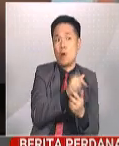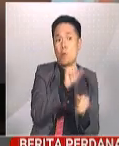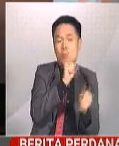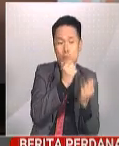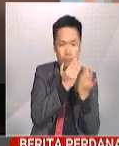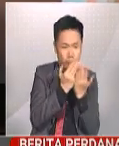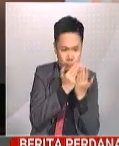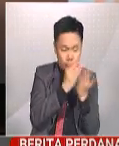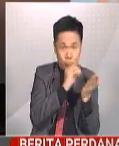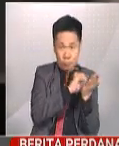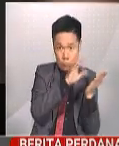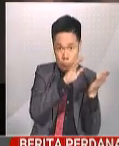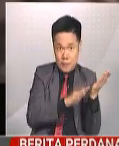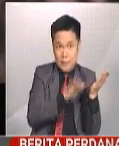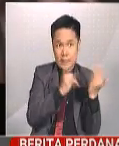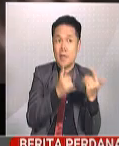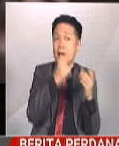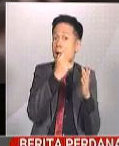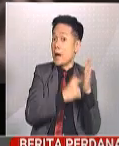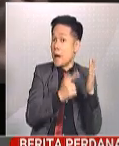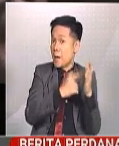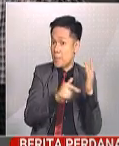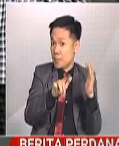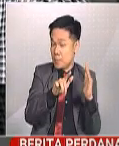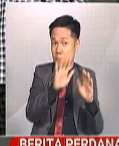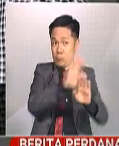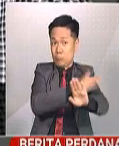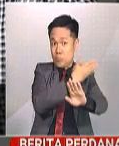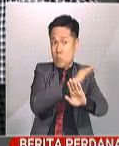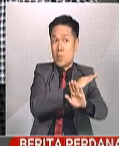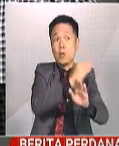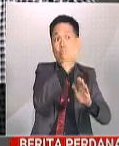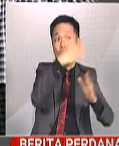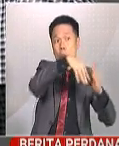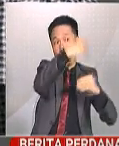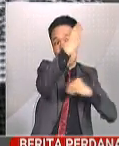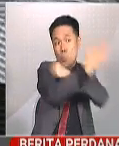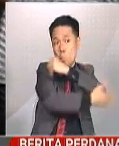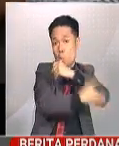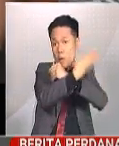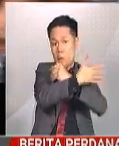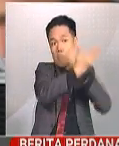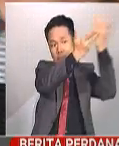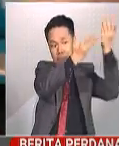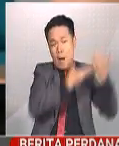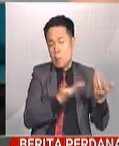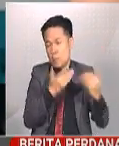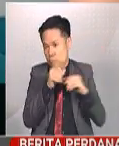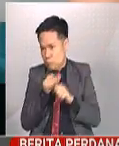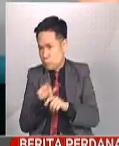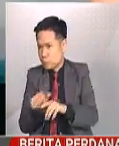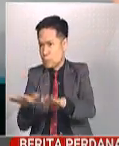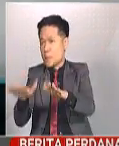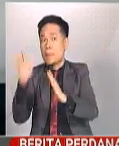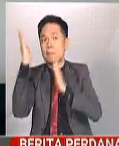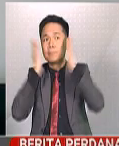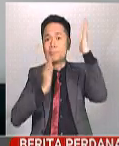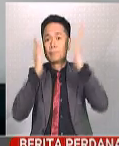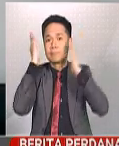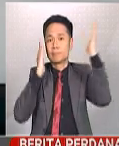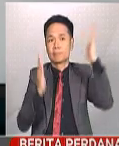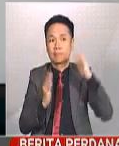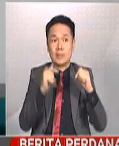pelajar di samping memperkenal Muzik yang telah popular di luar negara kelainan nak bawa satu J